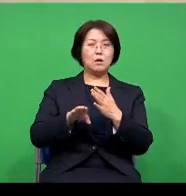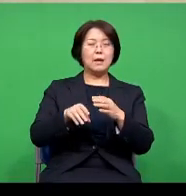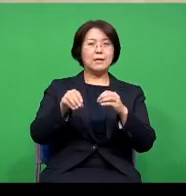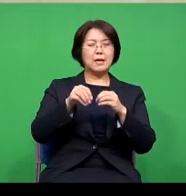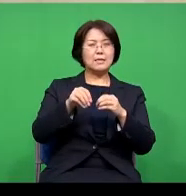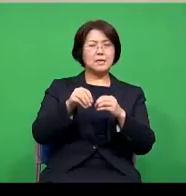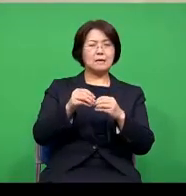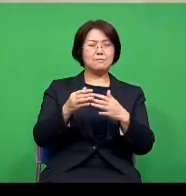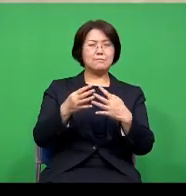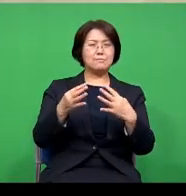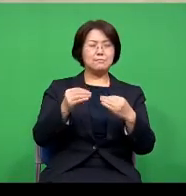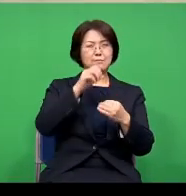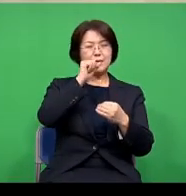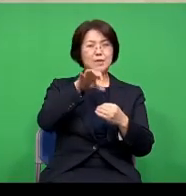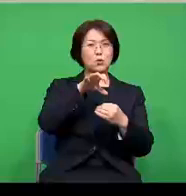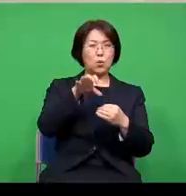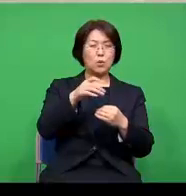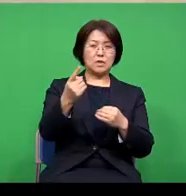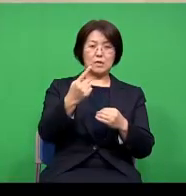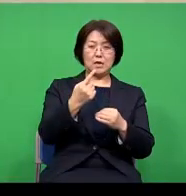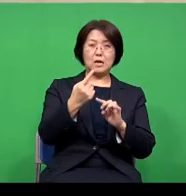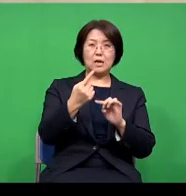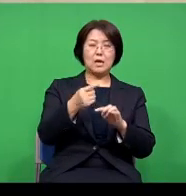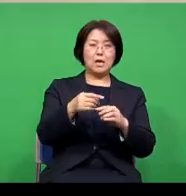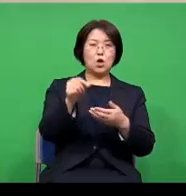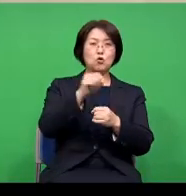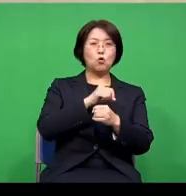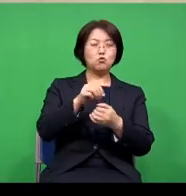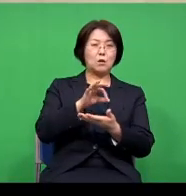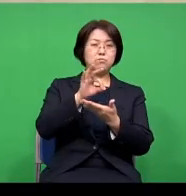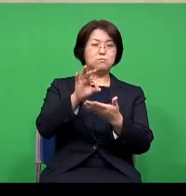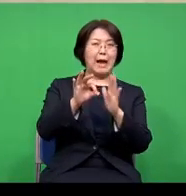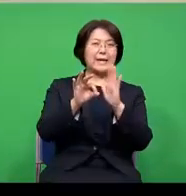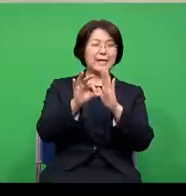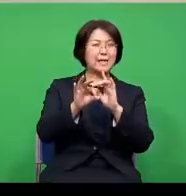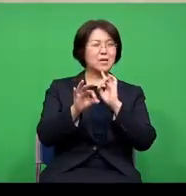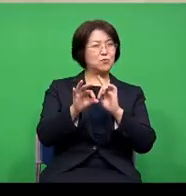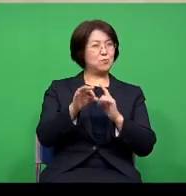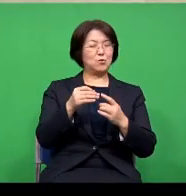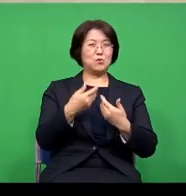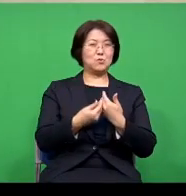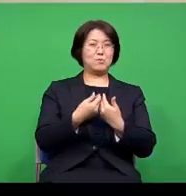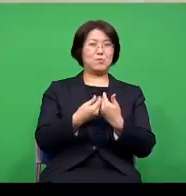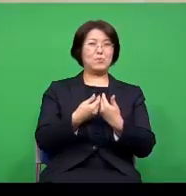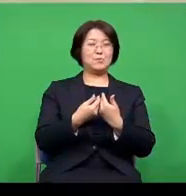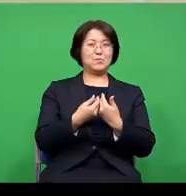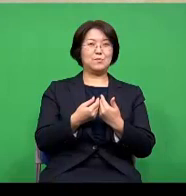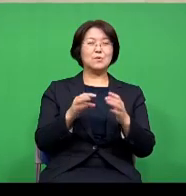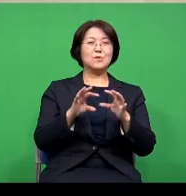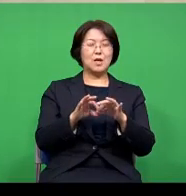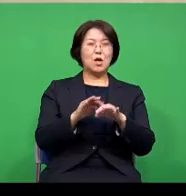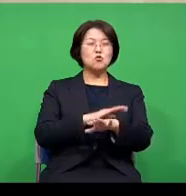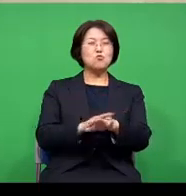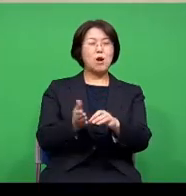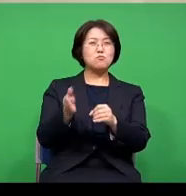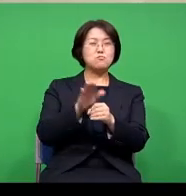から来た人には得点を上げないということもいかがかなと、実際どこからいらしたというのをうまく補足